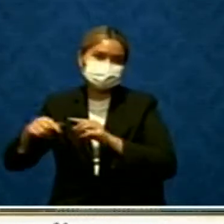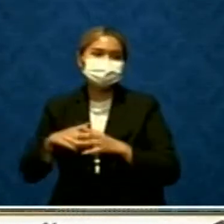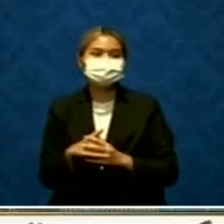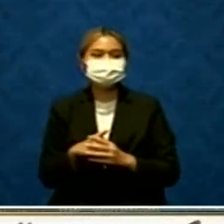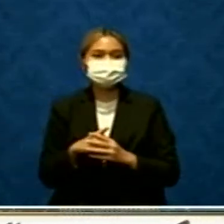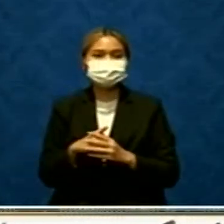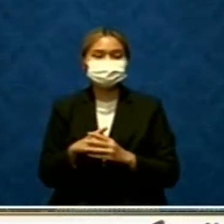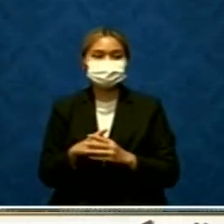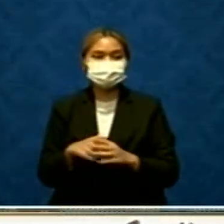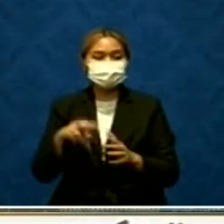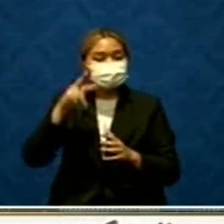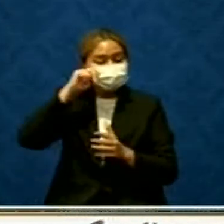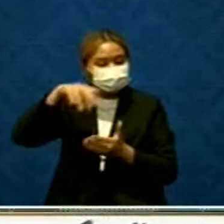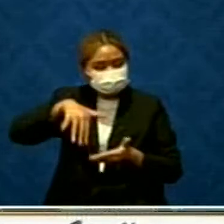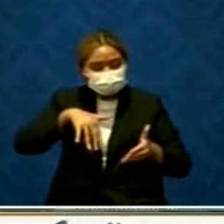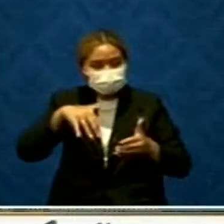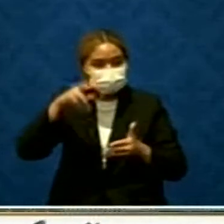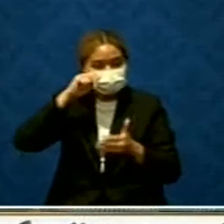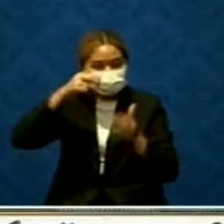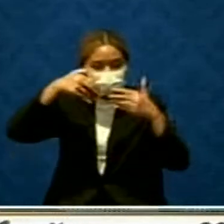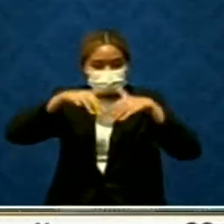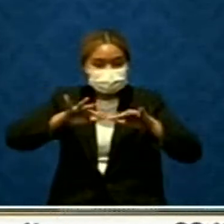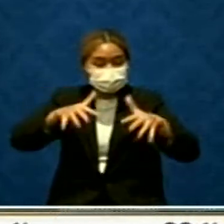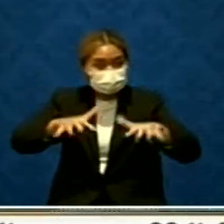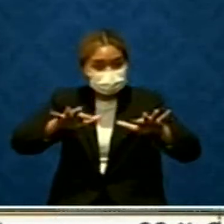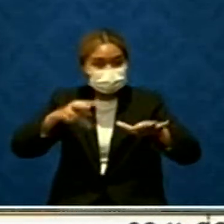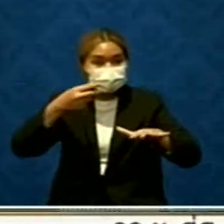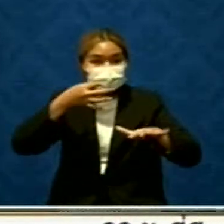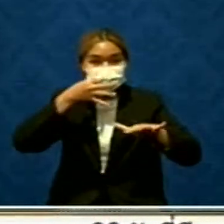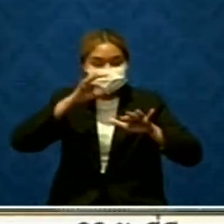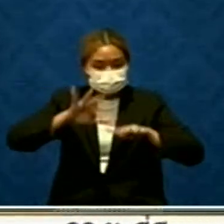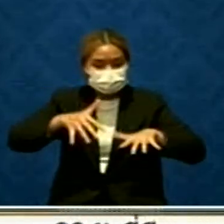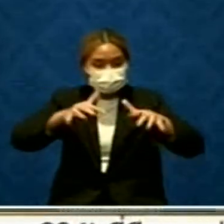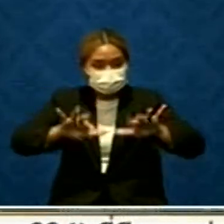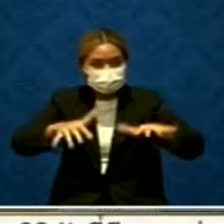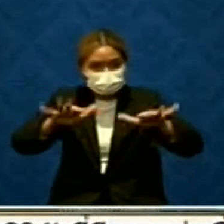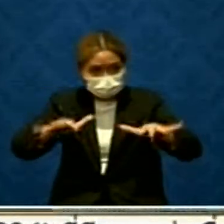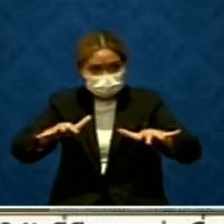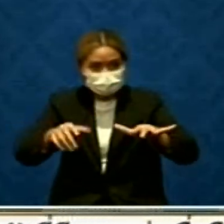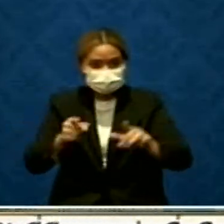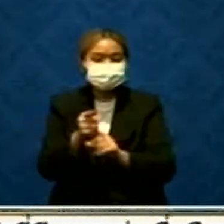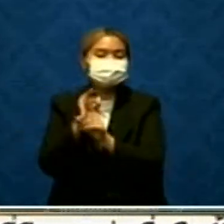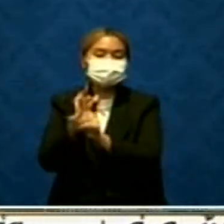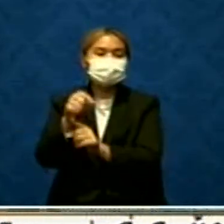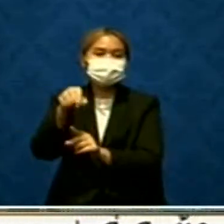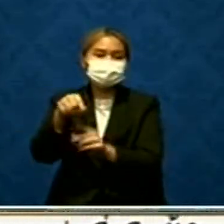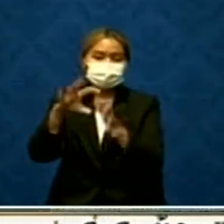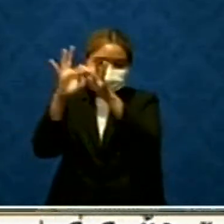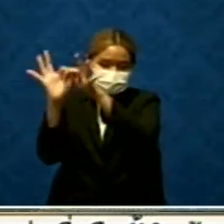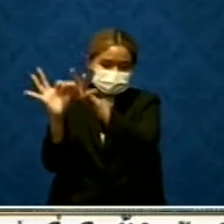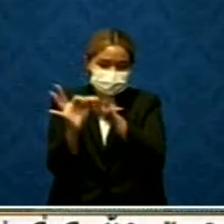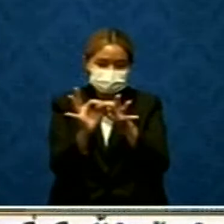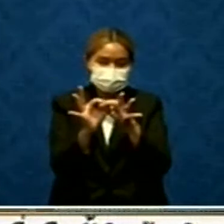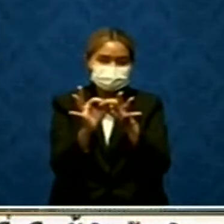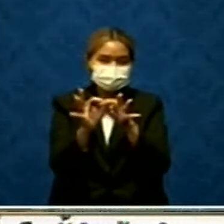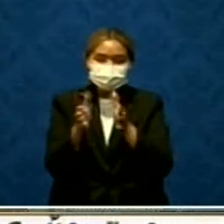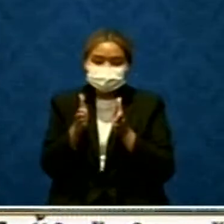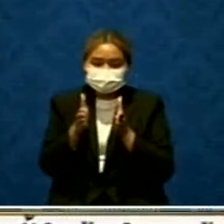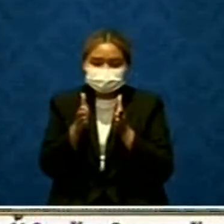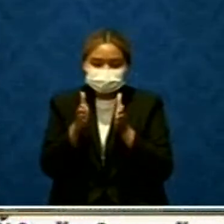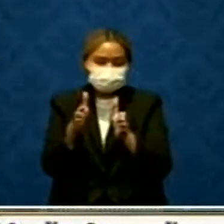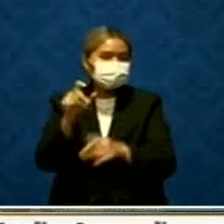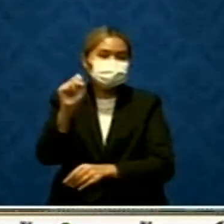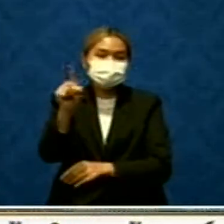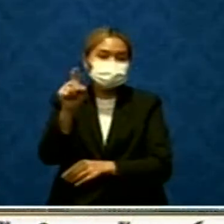าเรือน้ำลึกทั้งสองฝั่งทะเลนะครับที่เป็นออโตเมตสมาร์ทพอร์ตนะครับเชื่อมต่อกับมอเตอร์เวย์และก็เรนเวย์